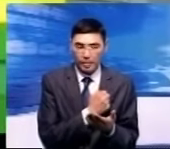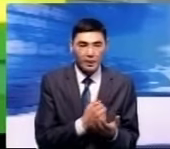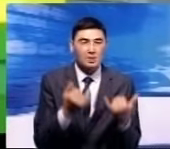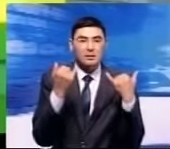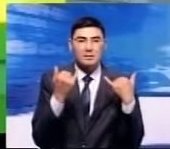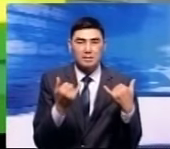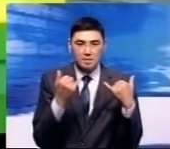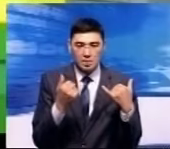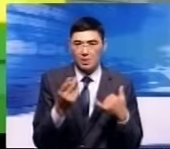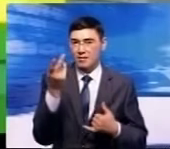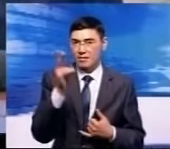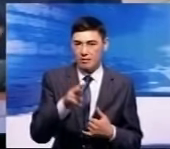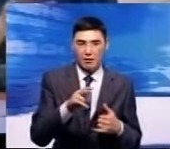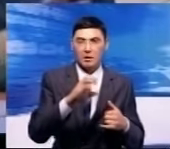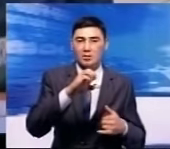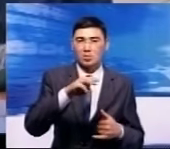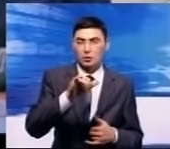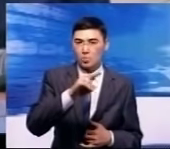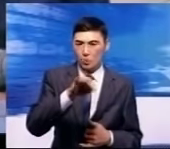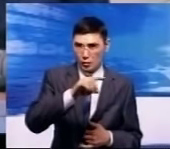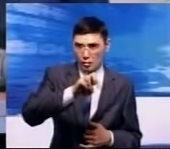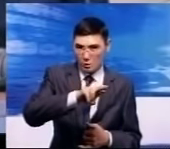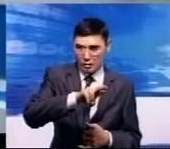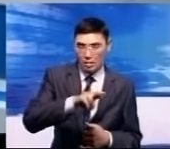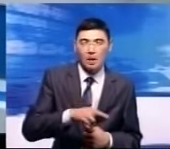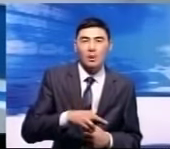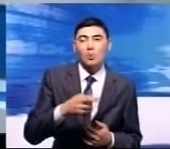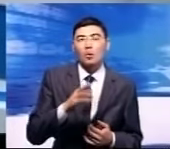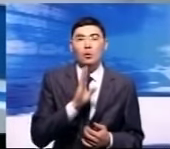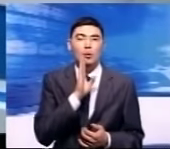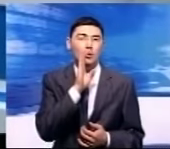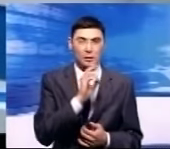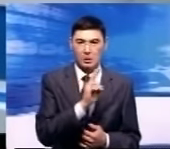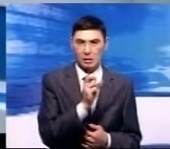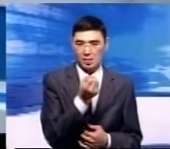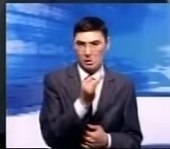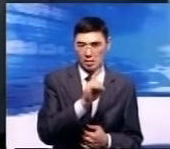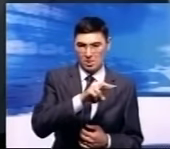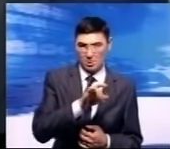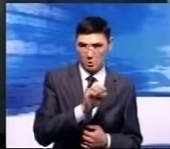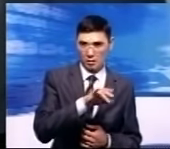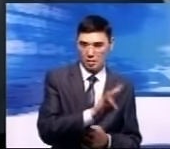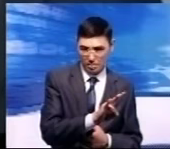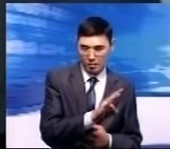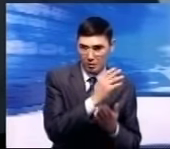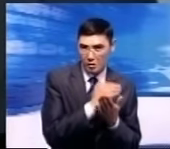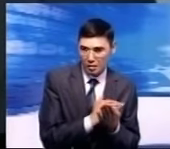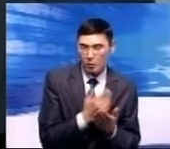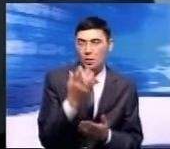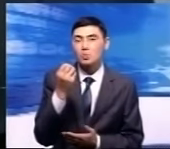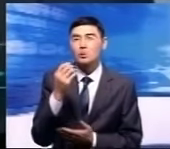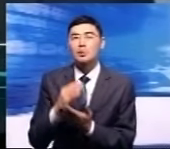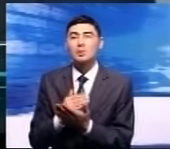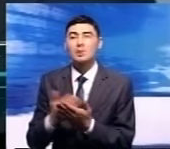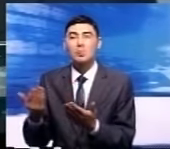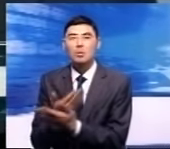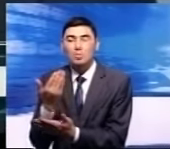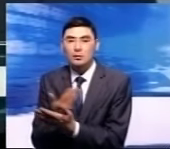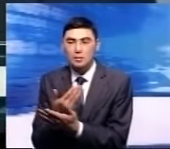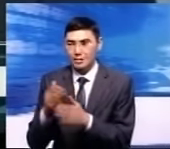обновления студии двух основных программ – «Кайрлы таң» и информационных выпусков новостей. Мы планируем в дальнейшем, также в следующем